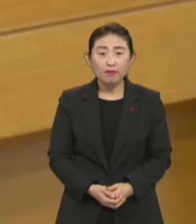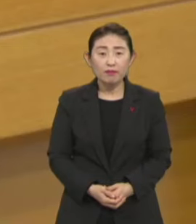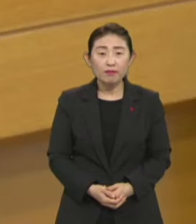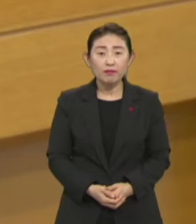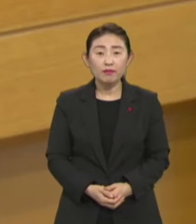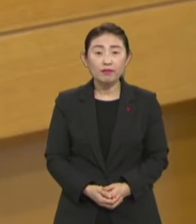판시했습니다